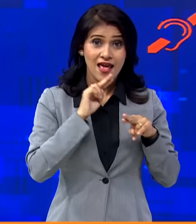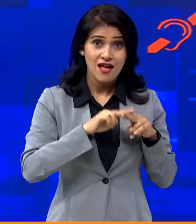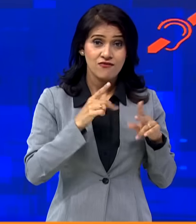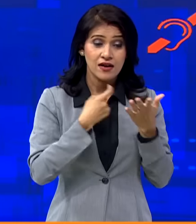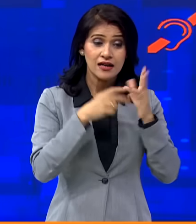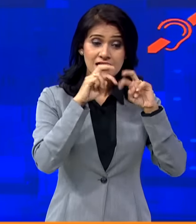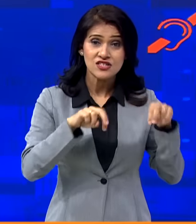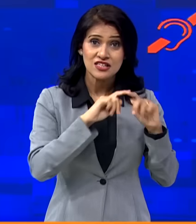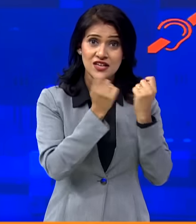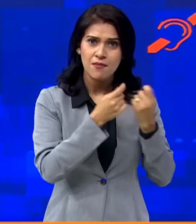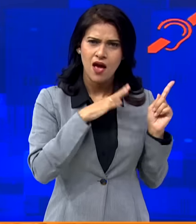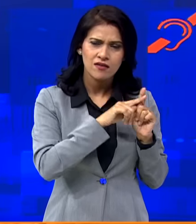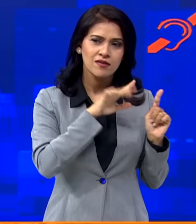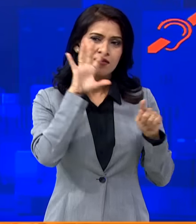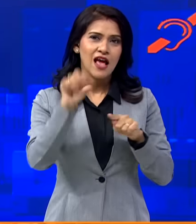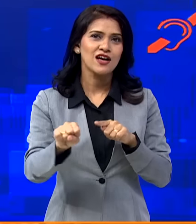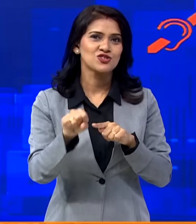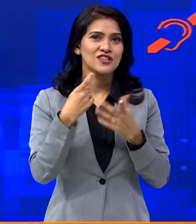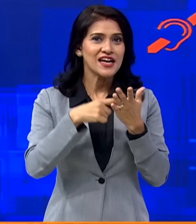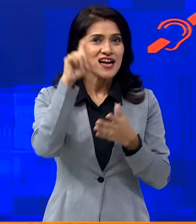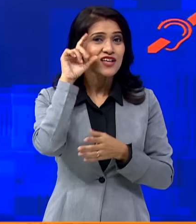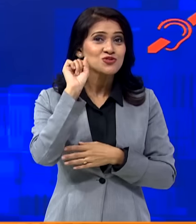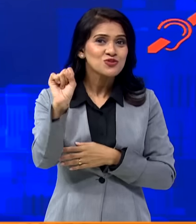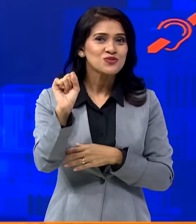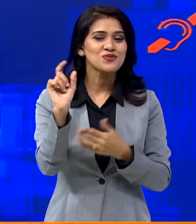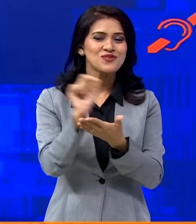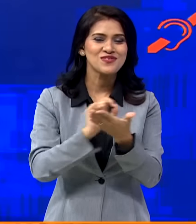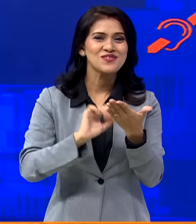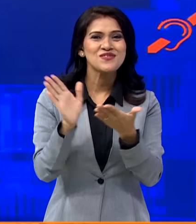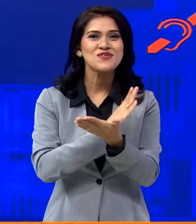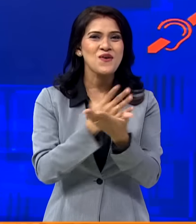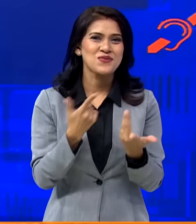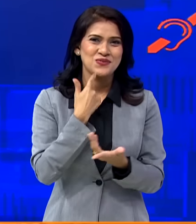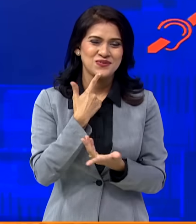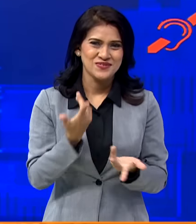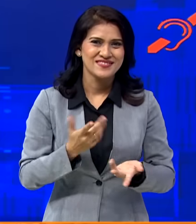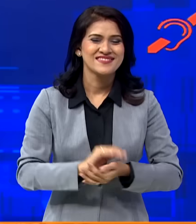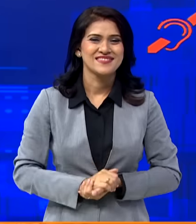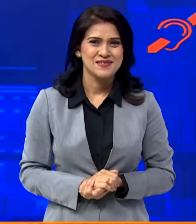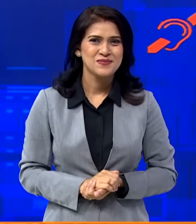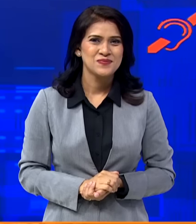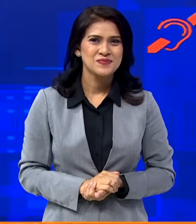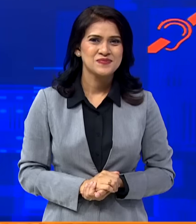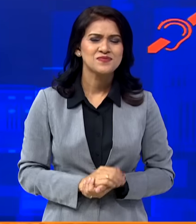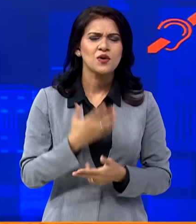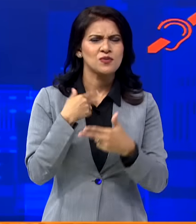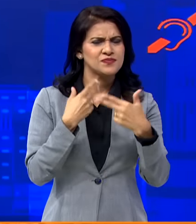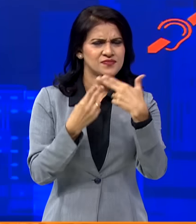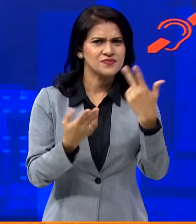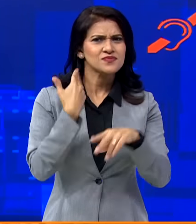किसके लिए गाने लिखे हुआ यह था के हम लोग बंबई